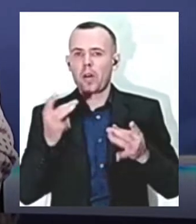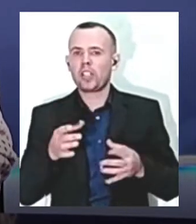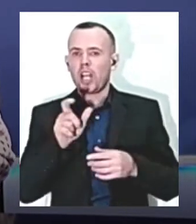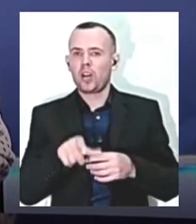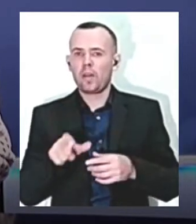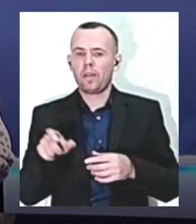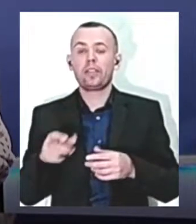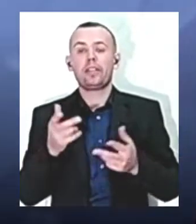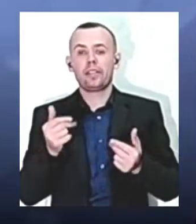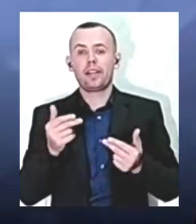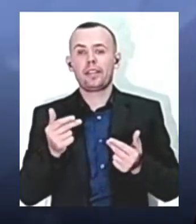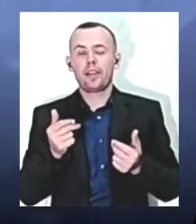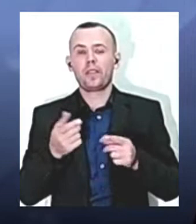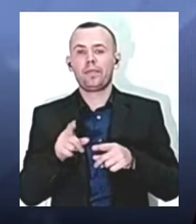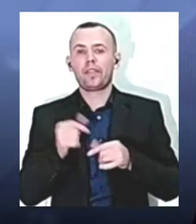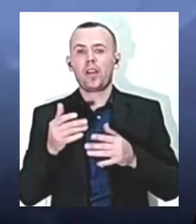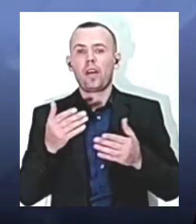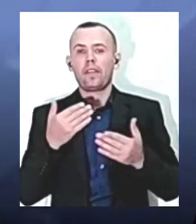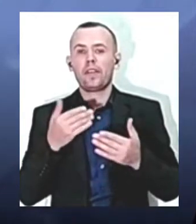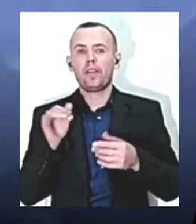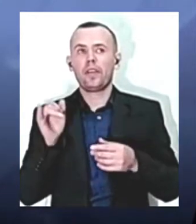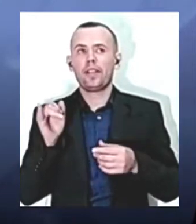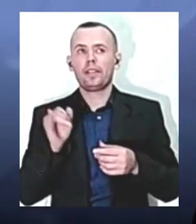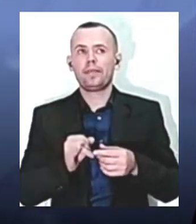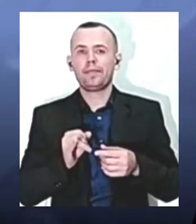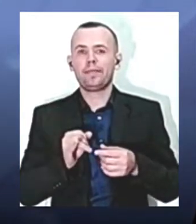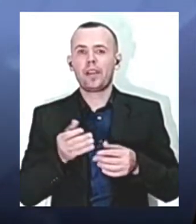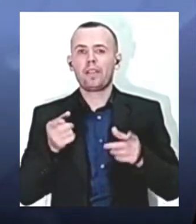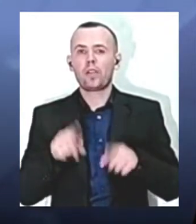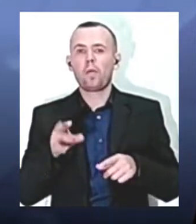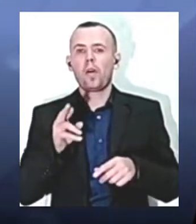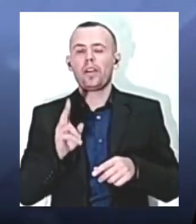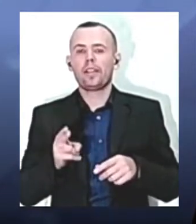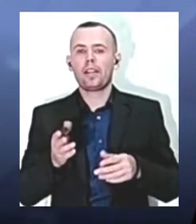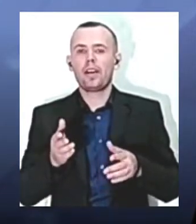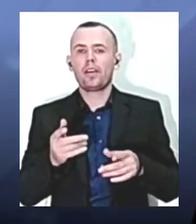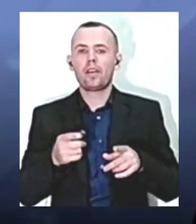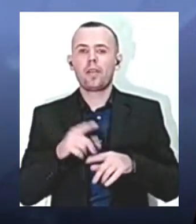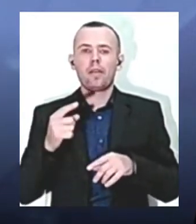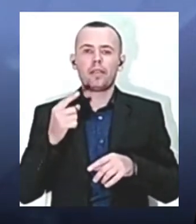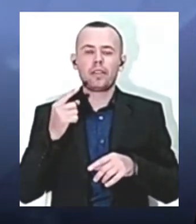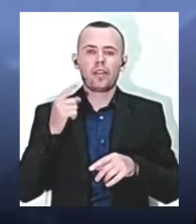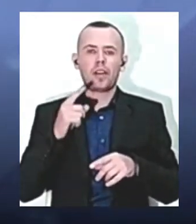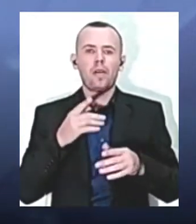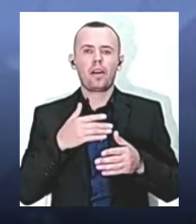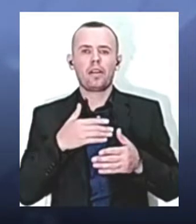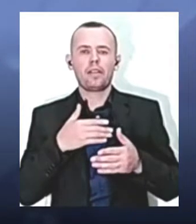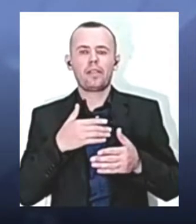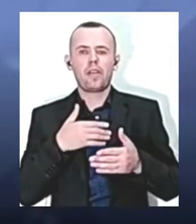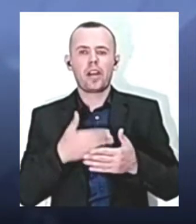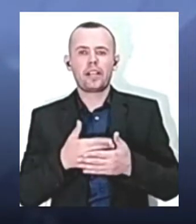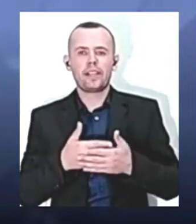суттєві відмінності. І в тому, як вони думають про ефективні способи, як вони оцінюють